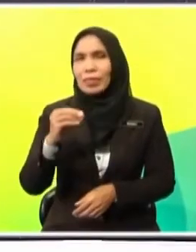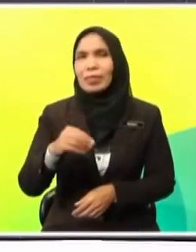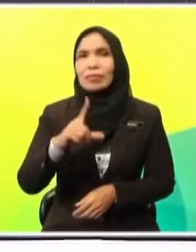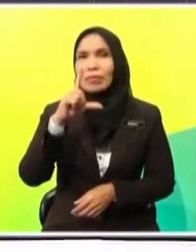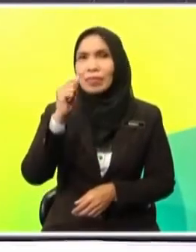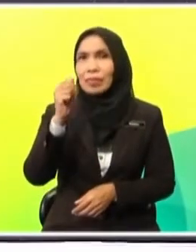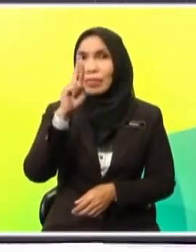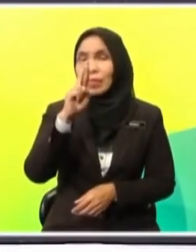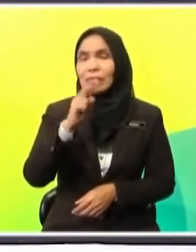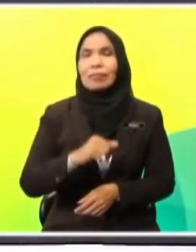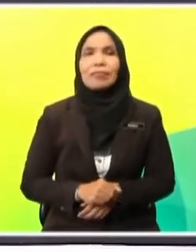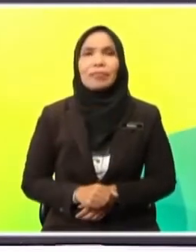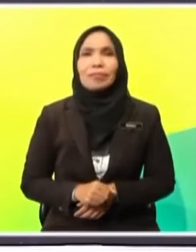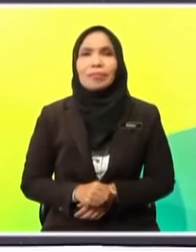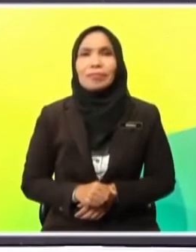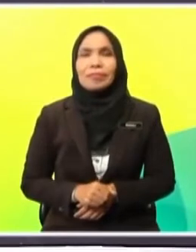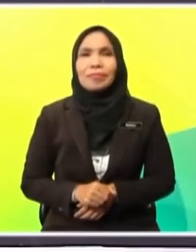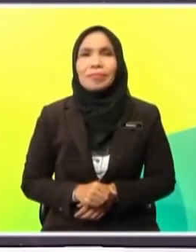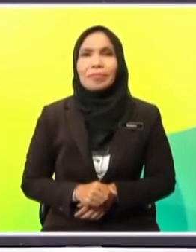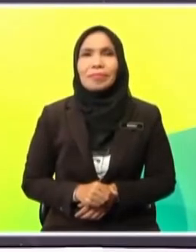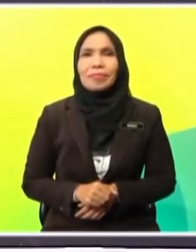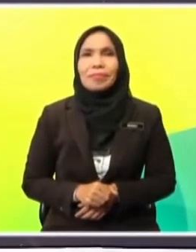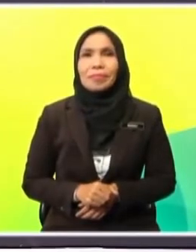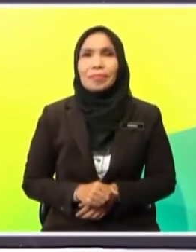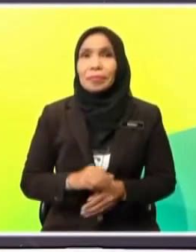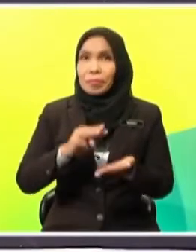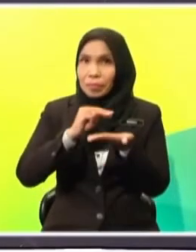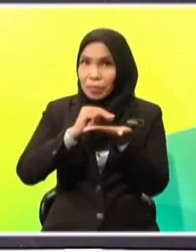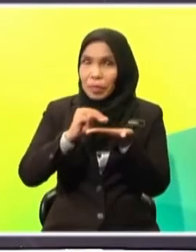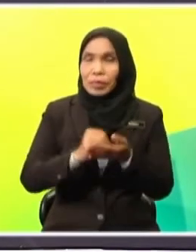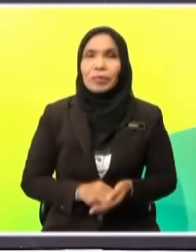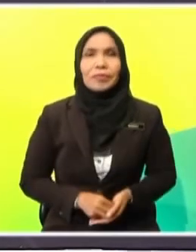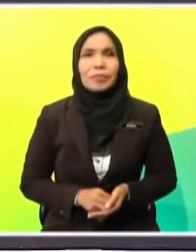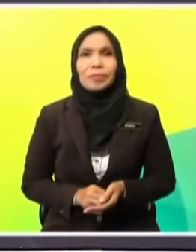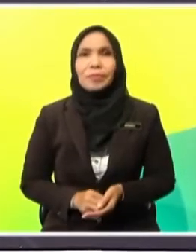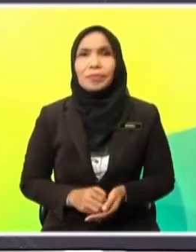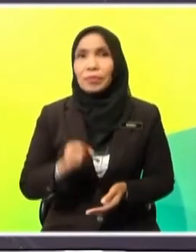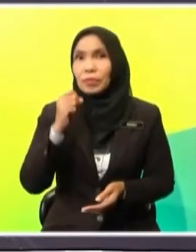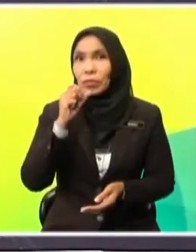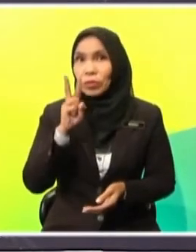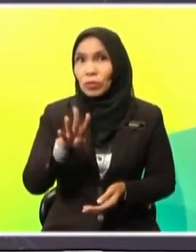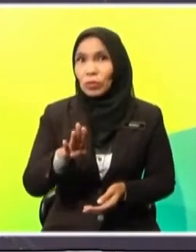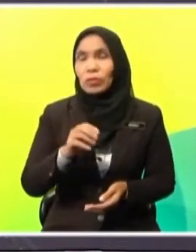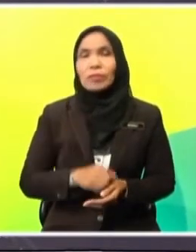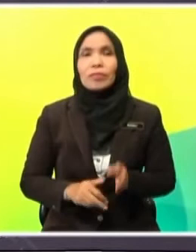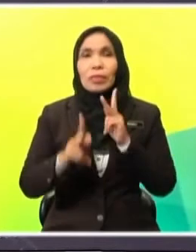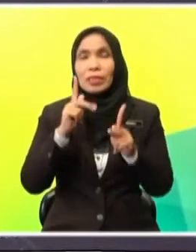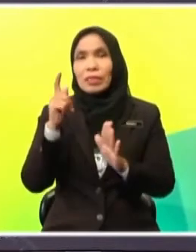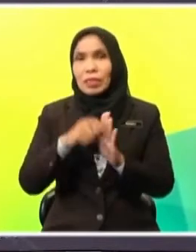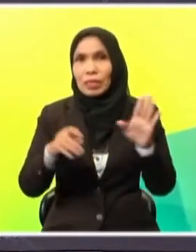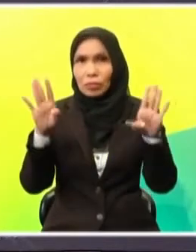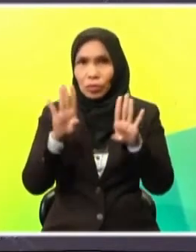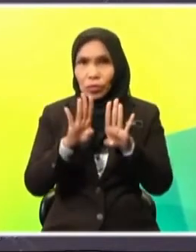membasmi cacing membawa maksud kepada suku kate tutup Gwe kita di-upload kayu